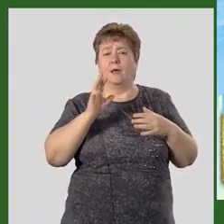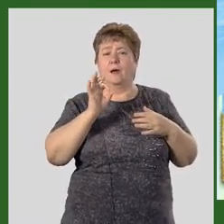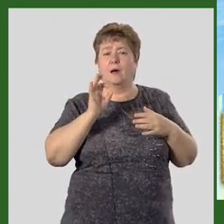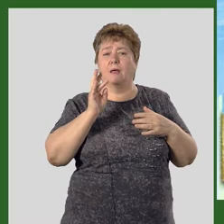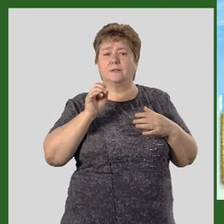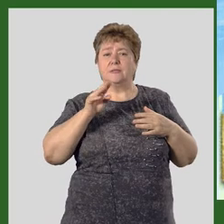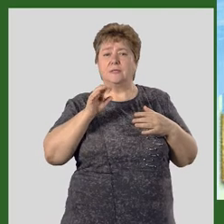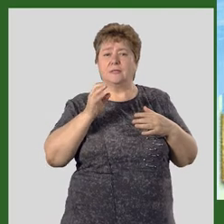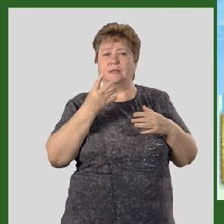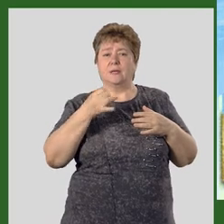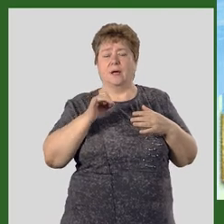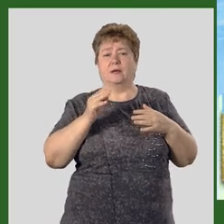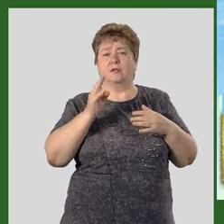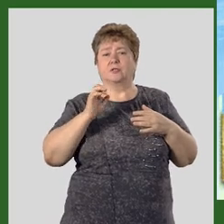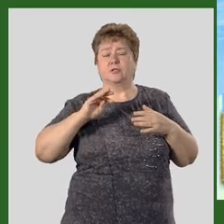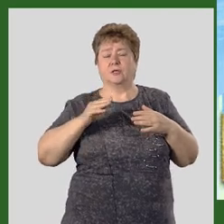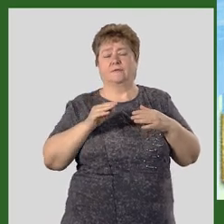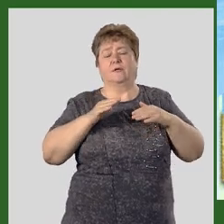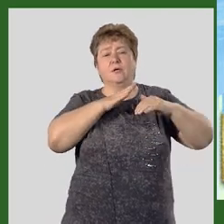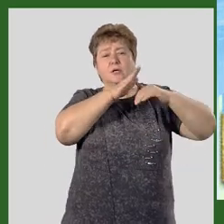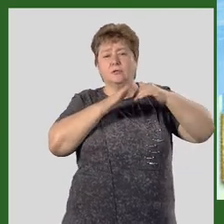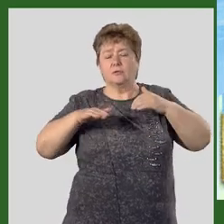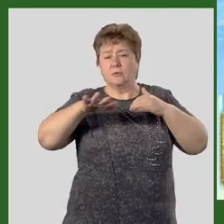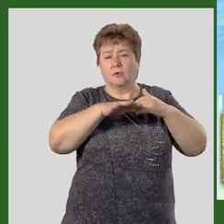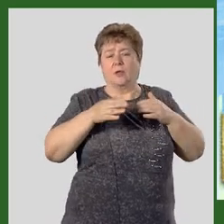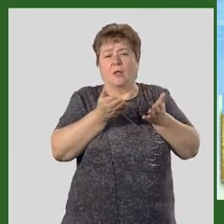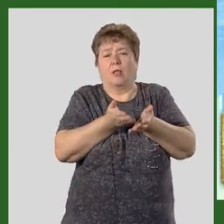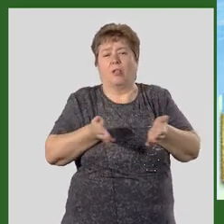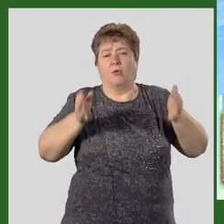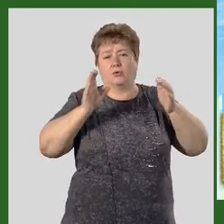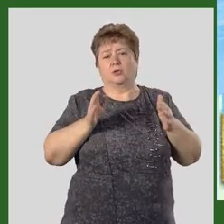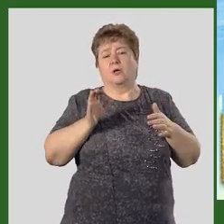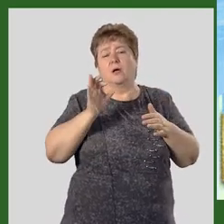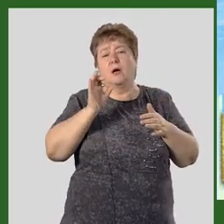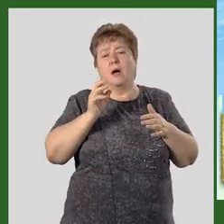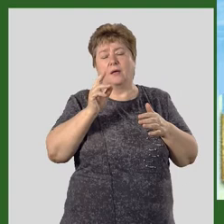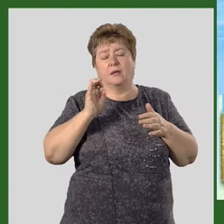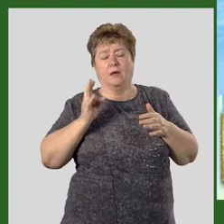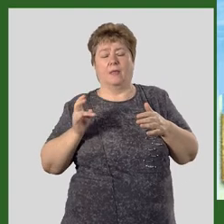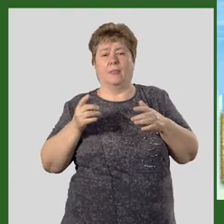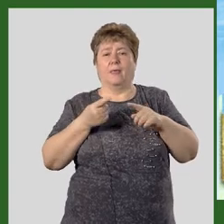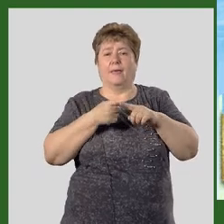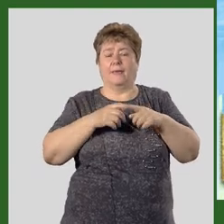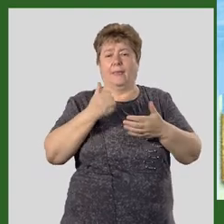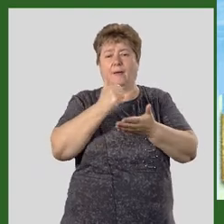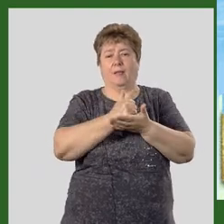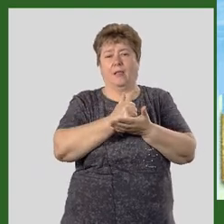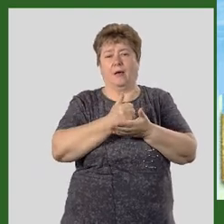Континентальный шельф, материковый склон и ложе океана – это